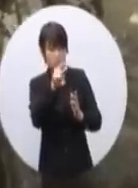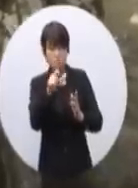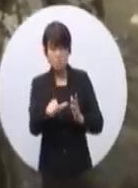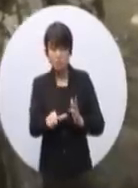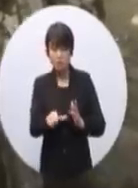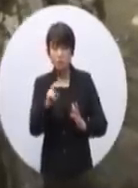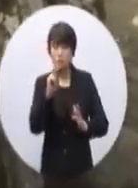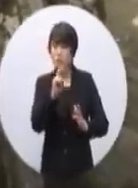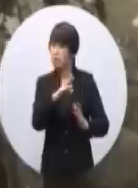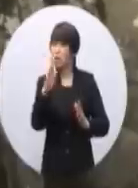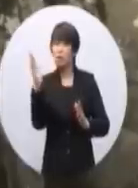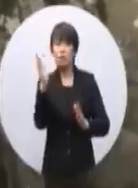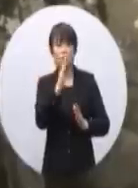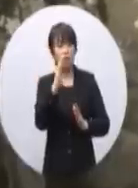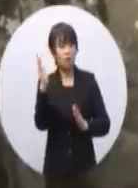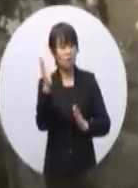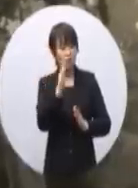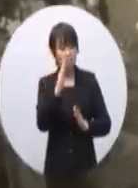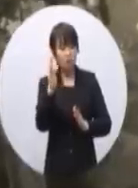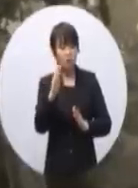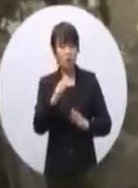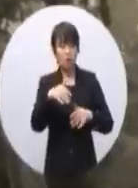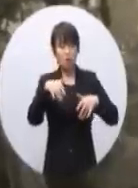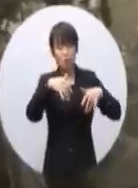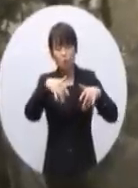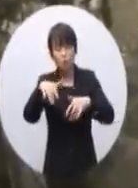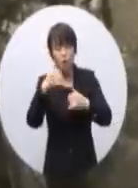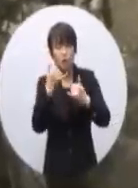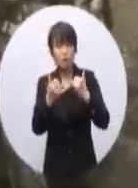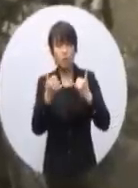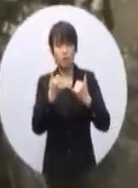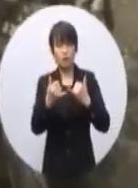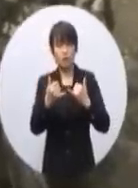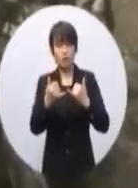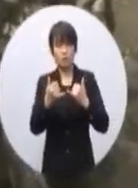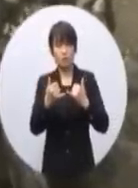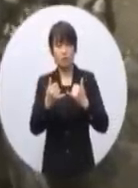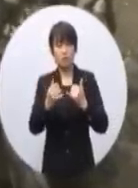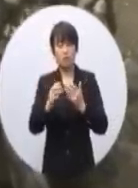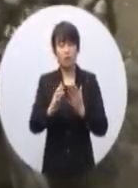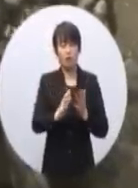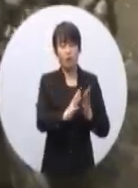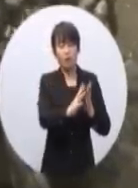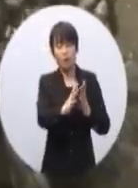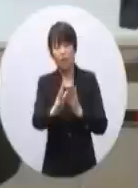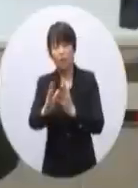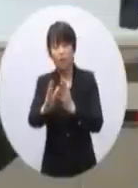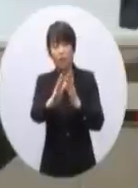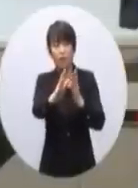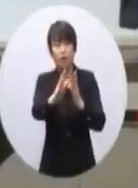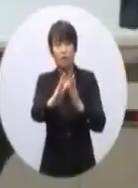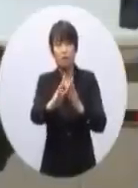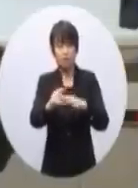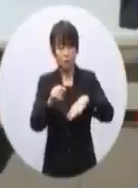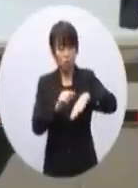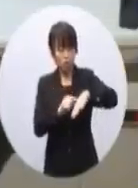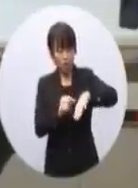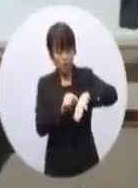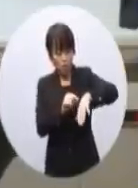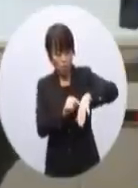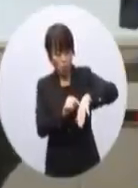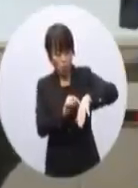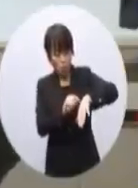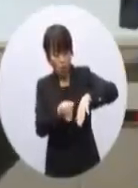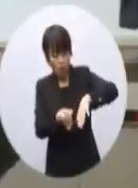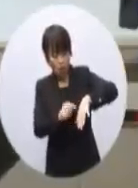間とは思えないようなお化けみたいな人の行列。手がね、この皮